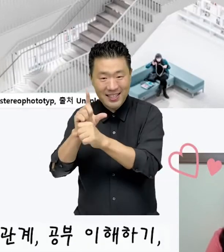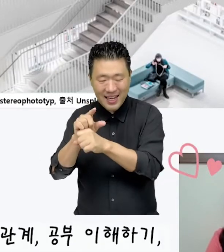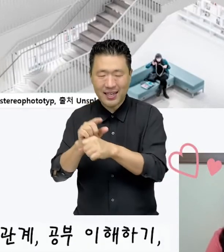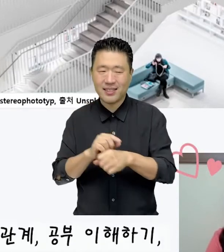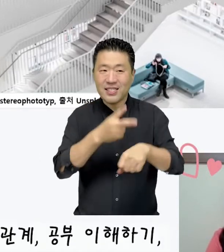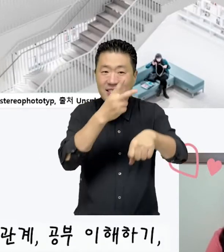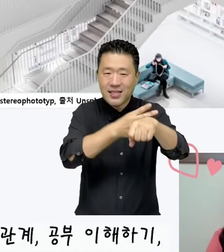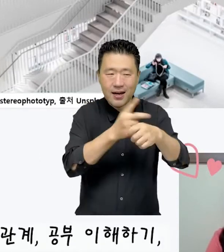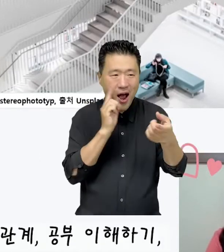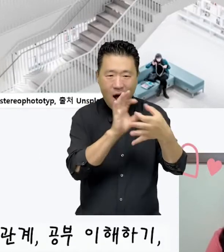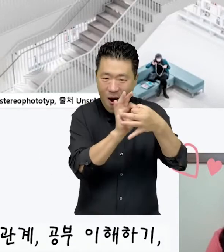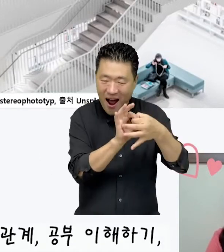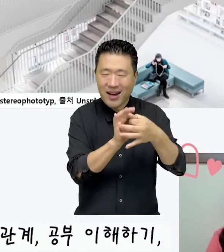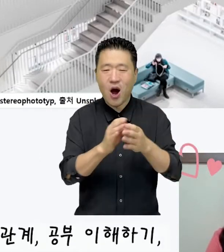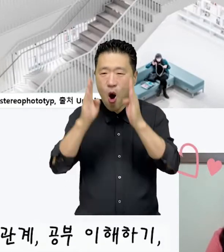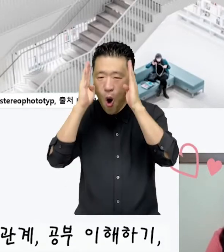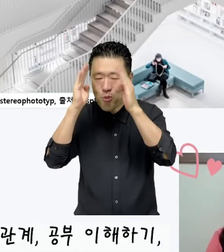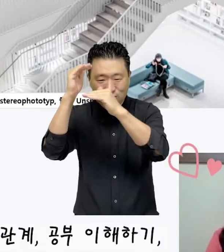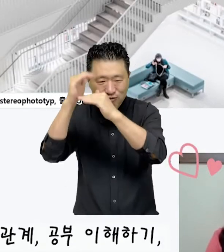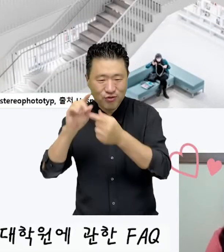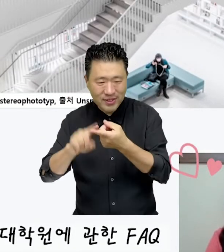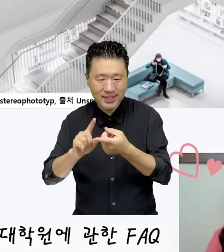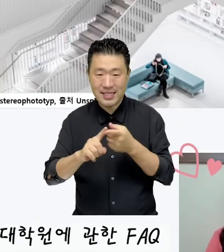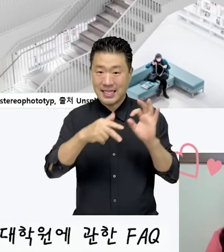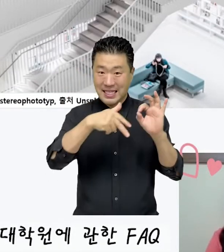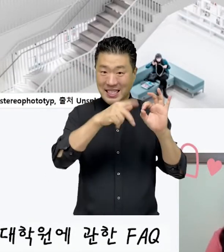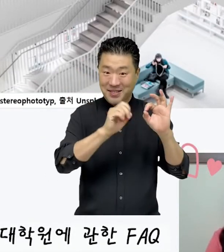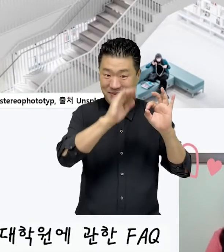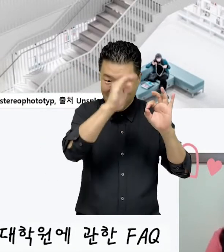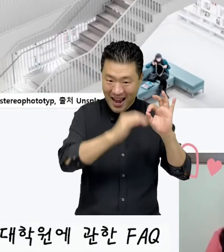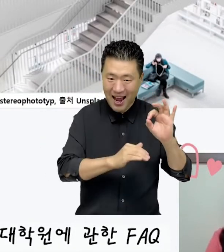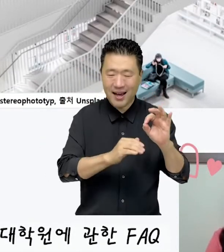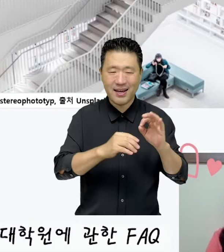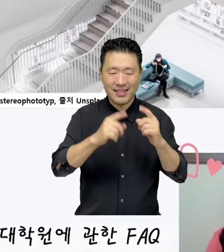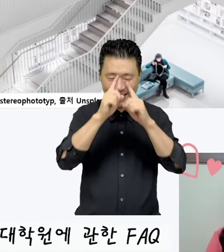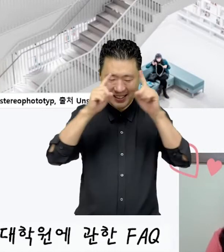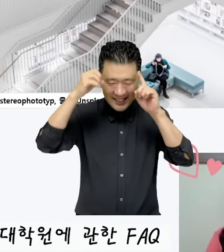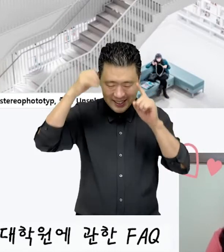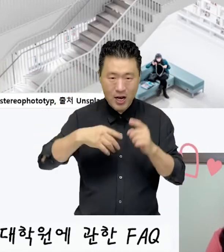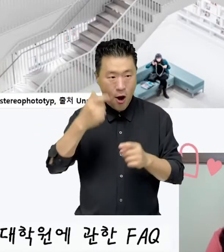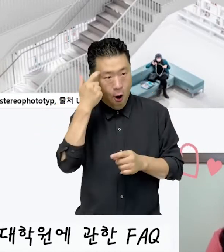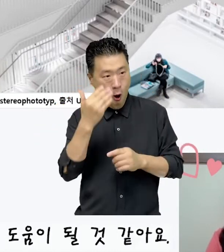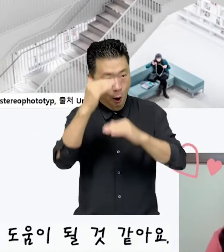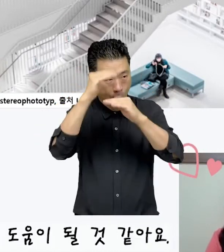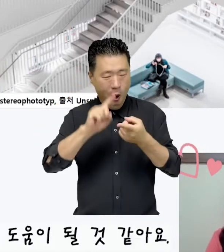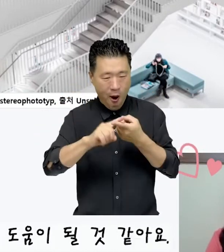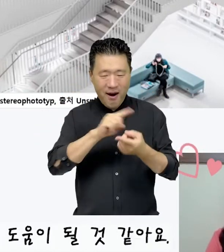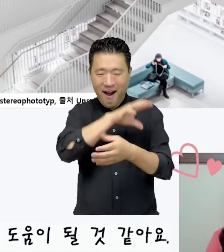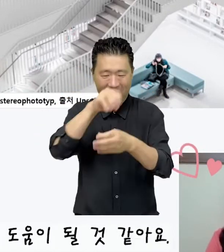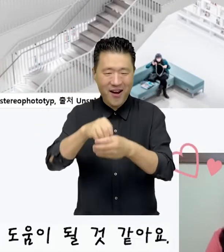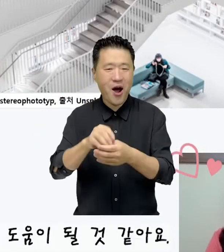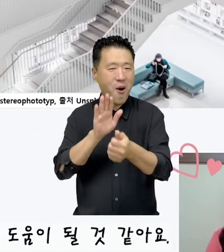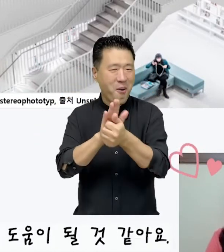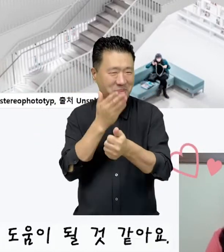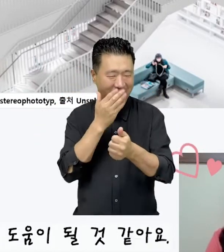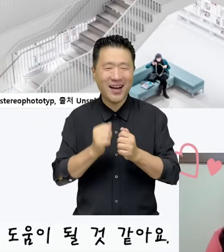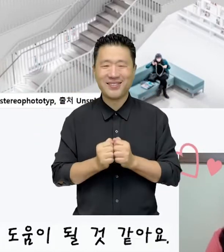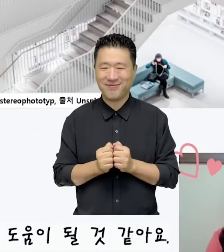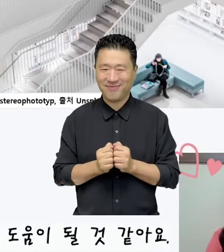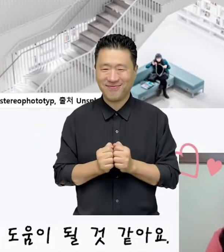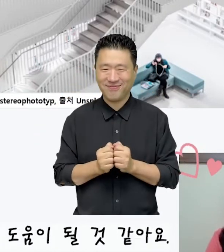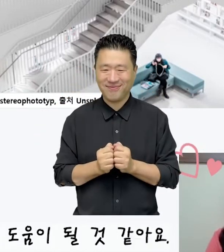지도 교수님과의 관계, 공부 이야기 그리고 10장에 나온 대학원에 관한 FAQ 이런 부분이 많이 도움이 될 것